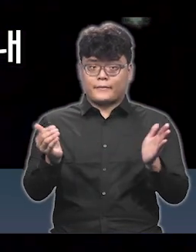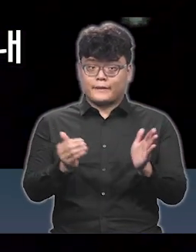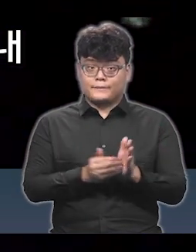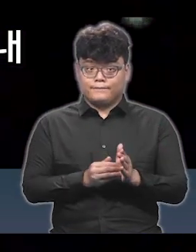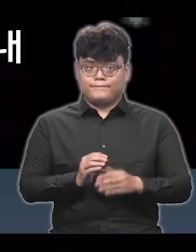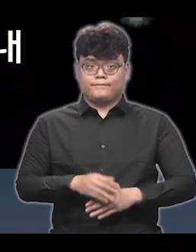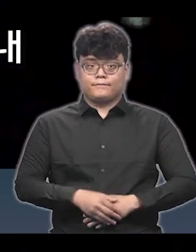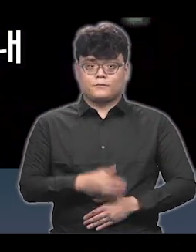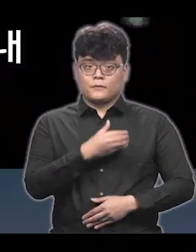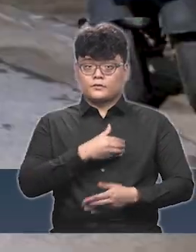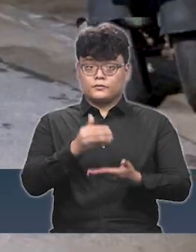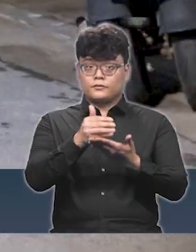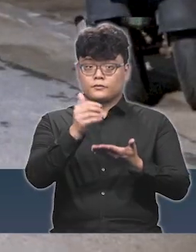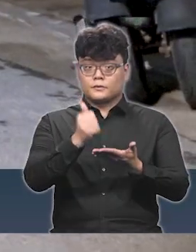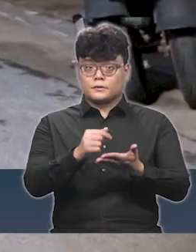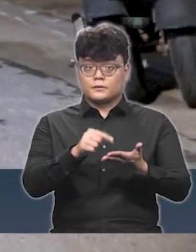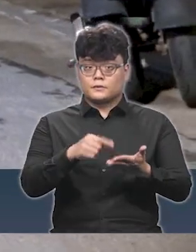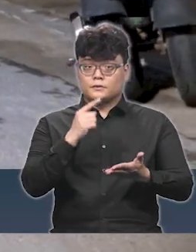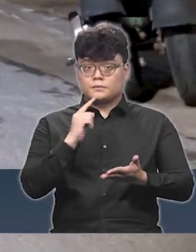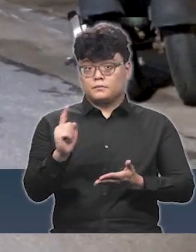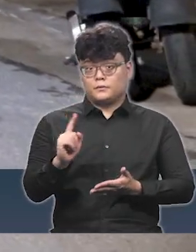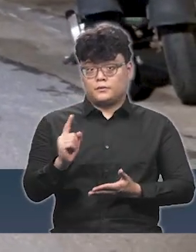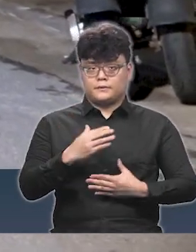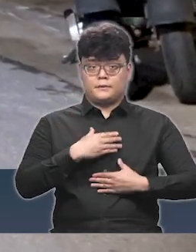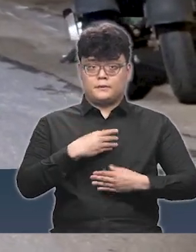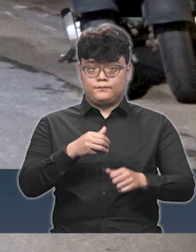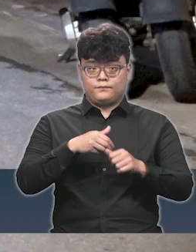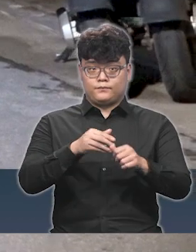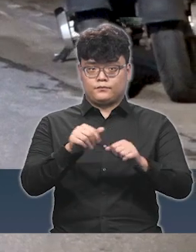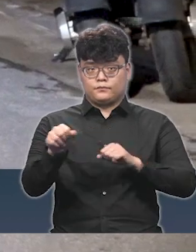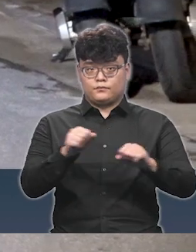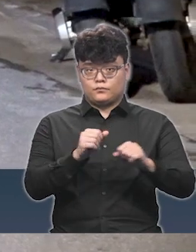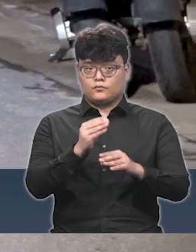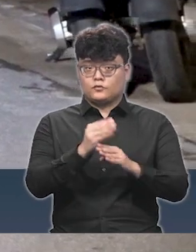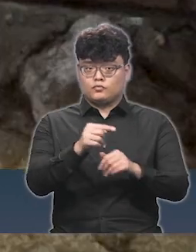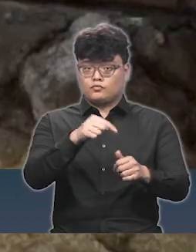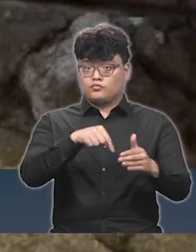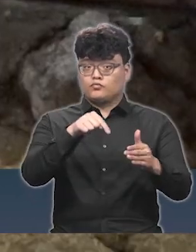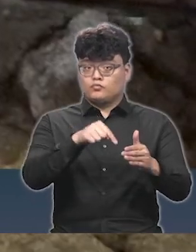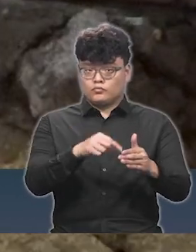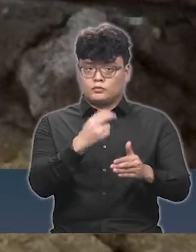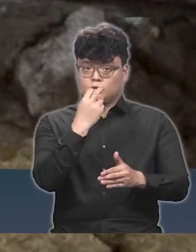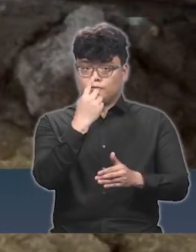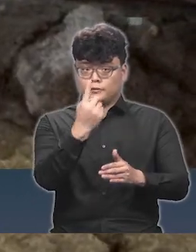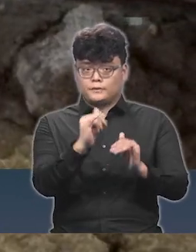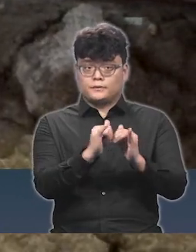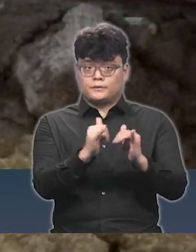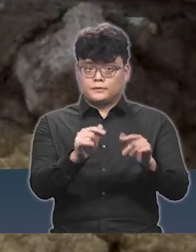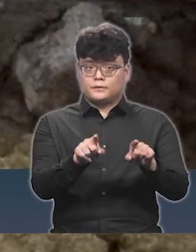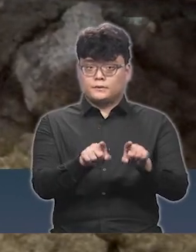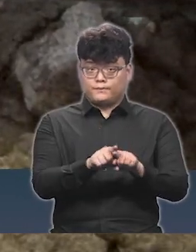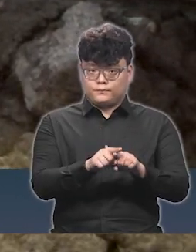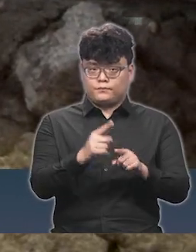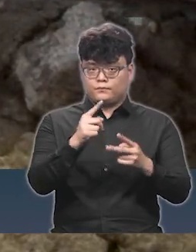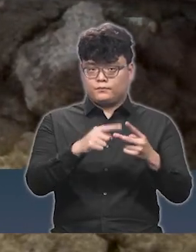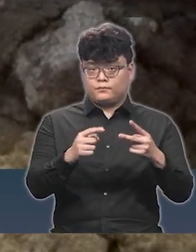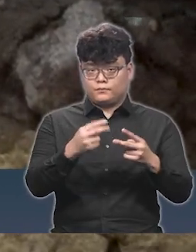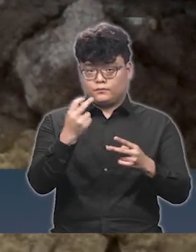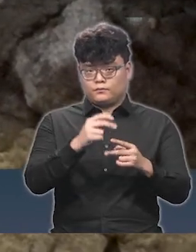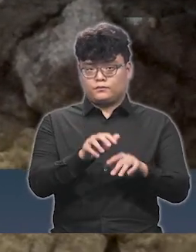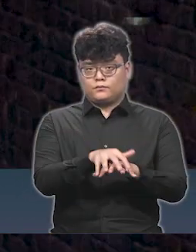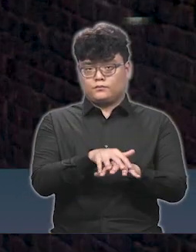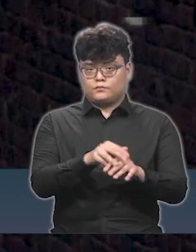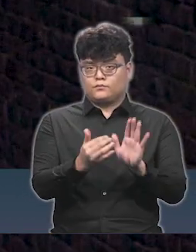배를 배부했습니다 이필형 구청장은 안심귀가 스카우트로 활동하고 있는 구민 순찰 대원들과 함께